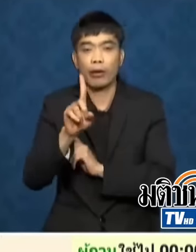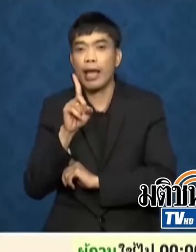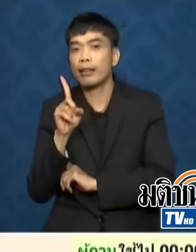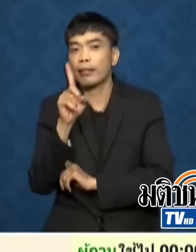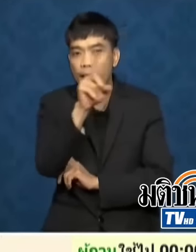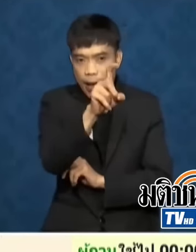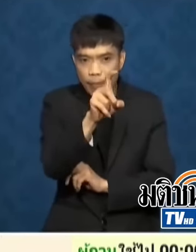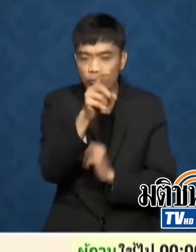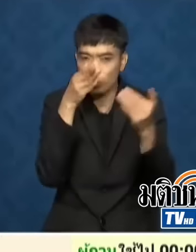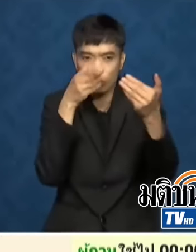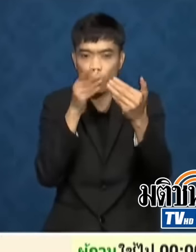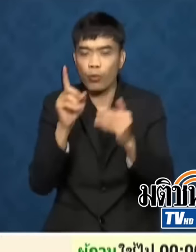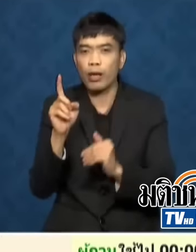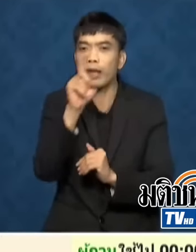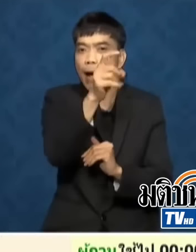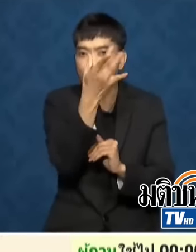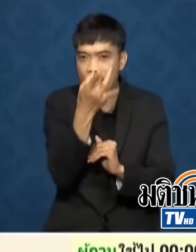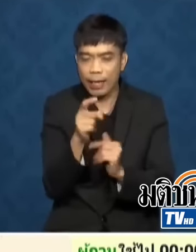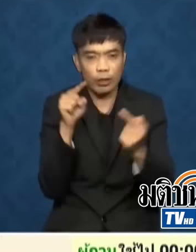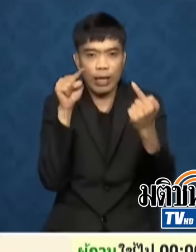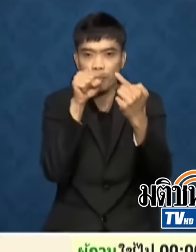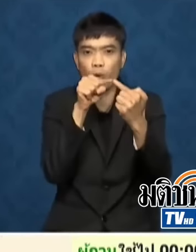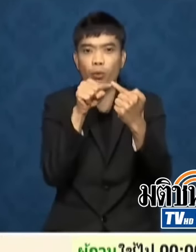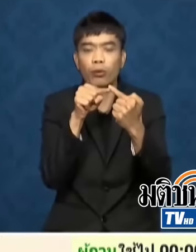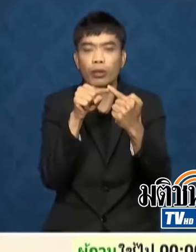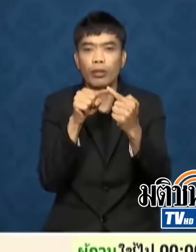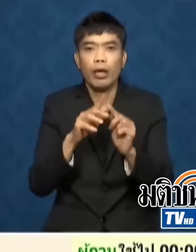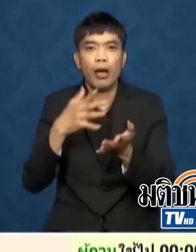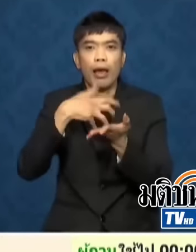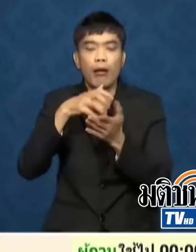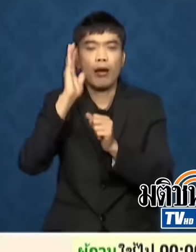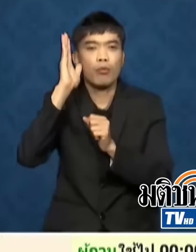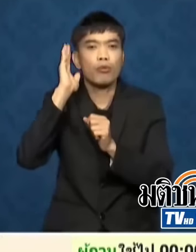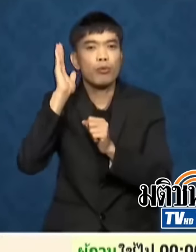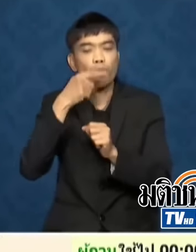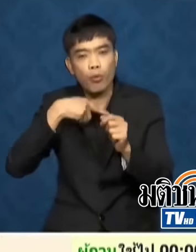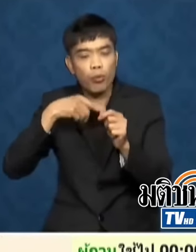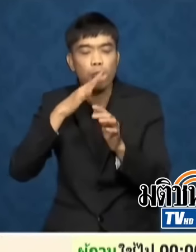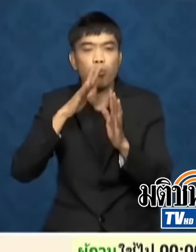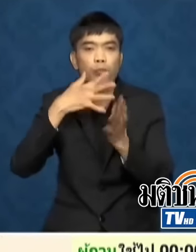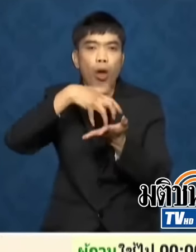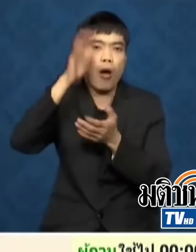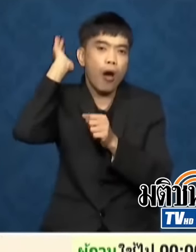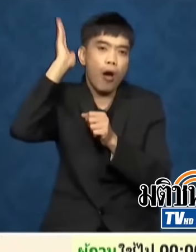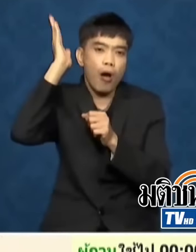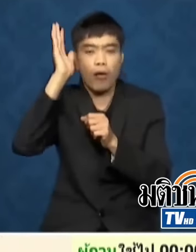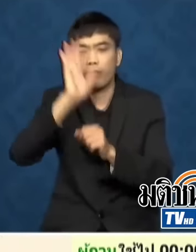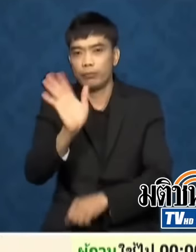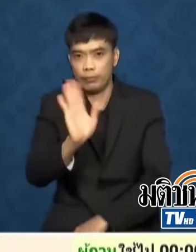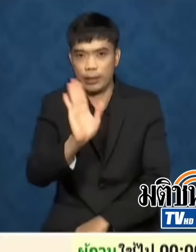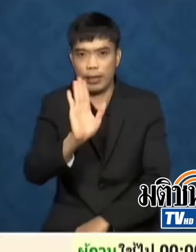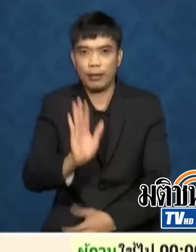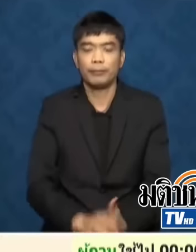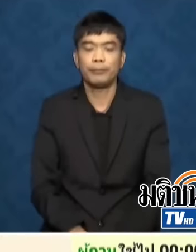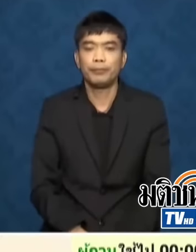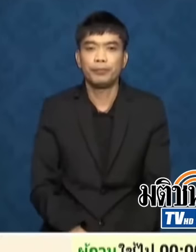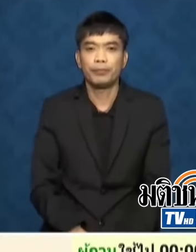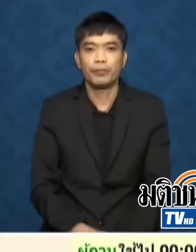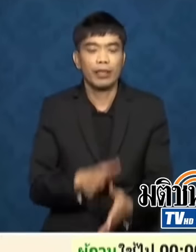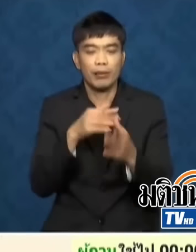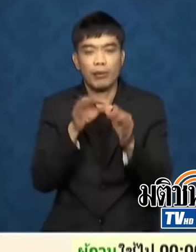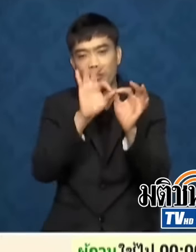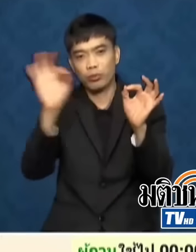ที่ท่านได้ถามในกระทู้นะครับท่านอาจจะเกริ่นนิดหน่อยได้นะครับแต่ ม่ใช่การอภิปราย